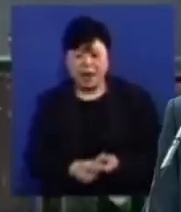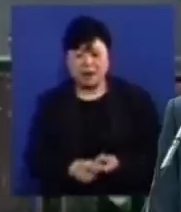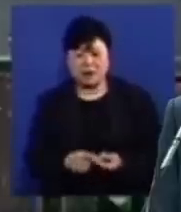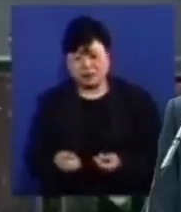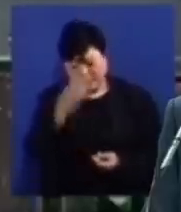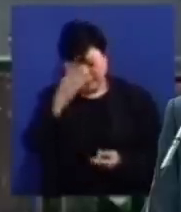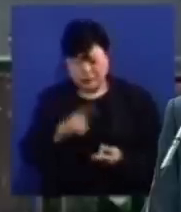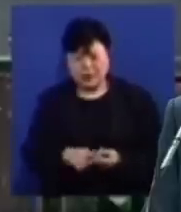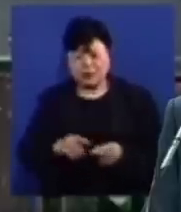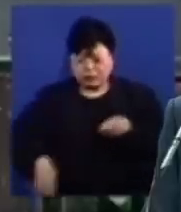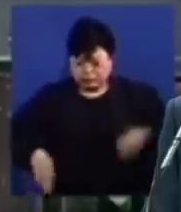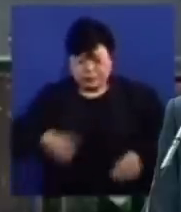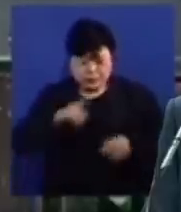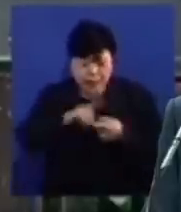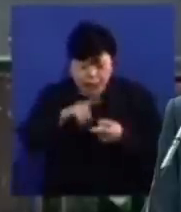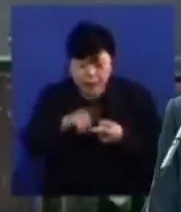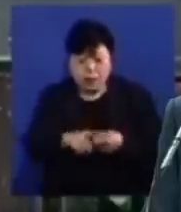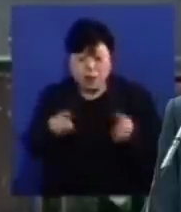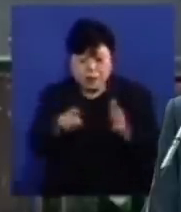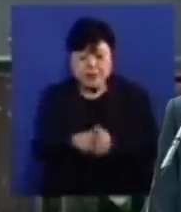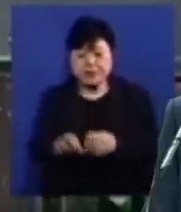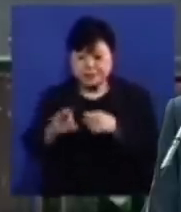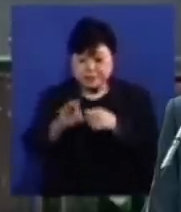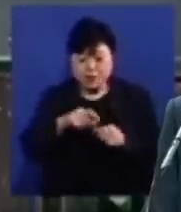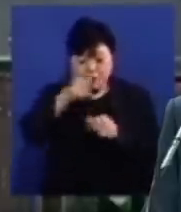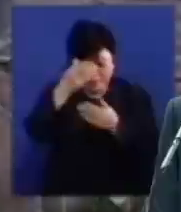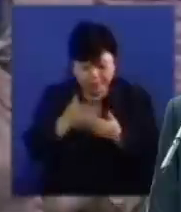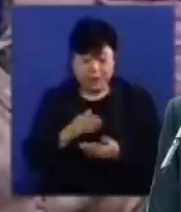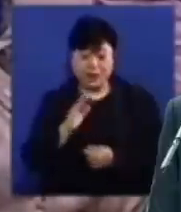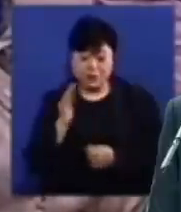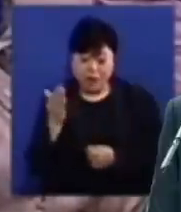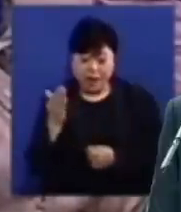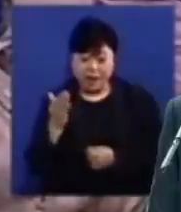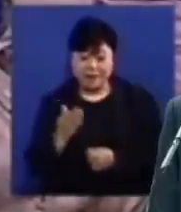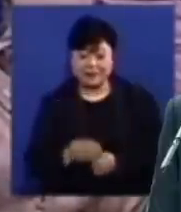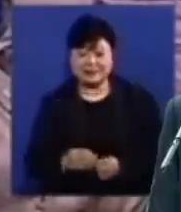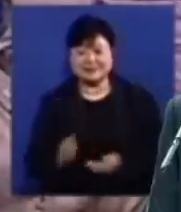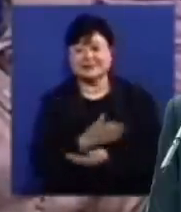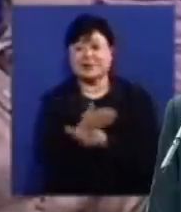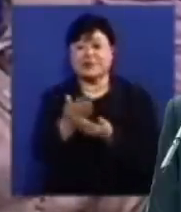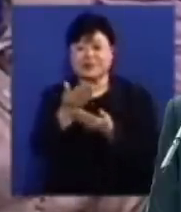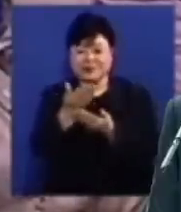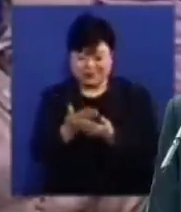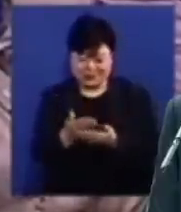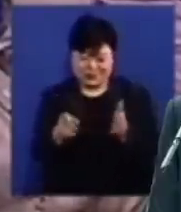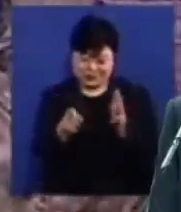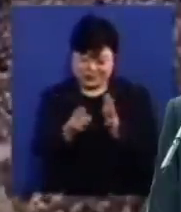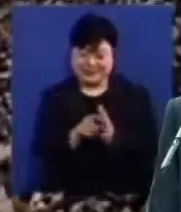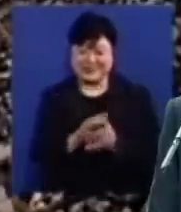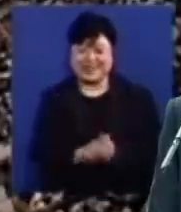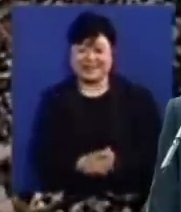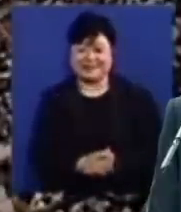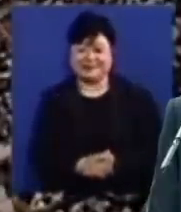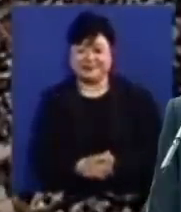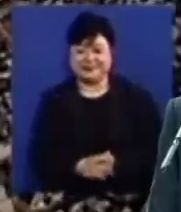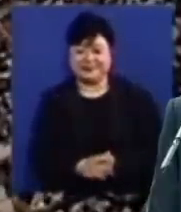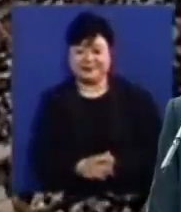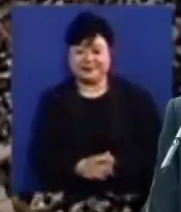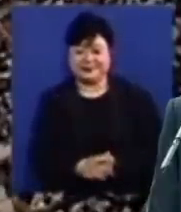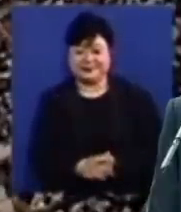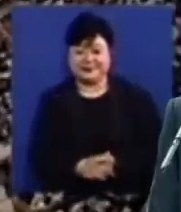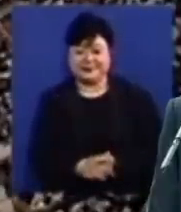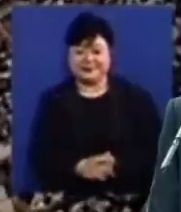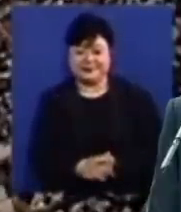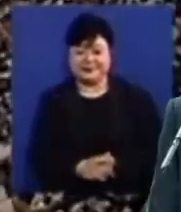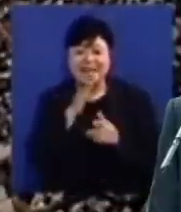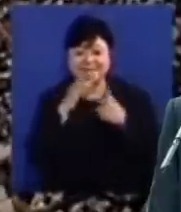그대로 빈손된 그대로 믿기만 하면 구원 얻게 하는 역사를 베풀어 놓으신 것입니다. 네. 오늘 예수를